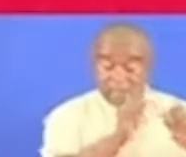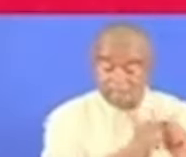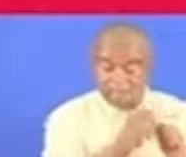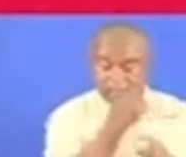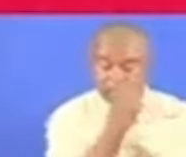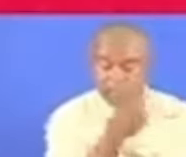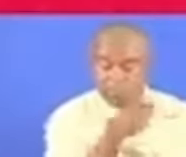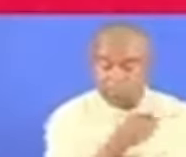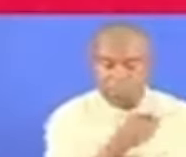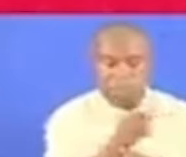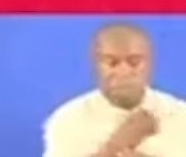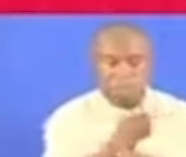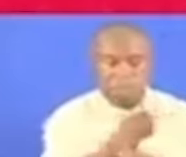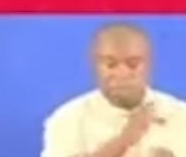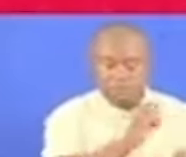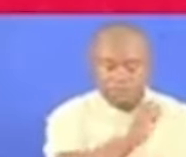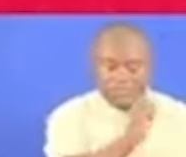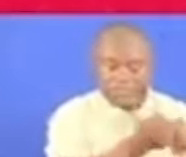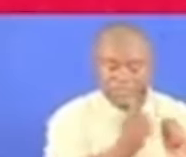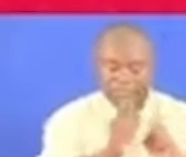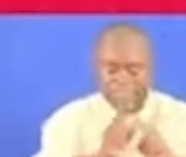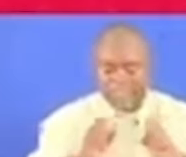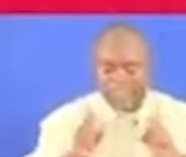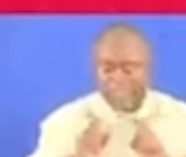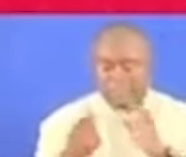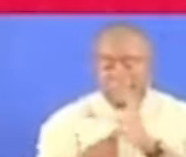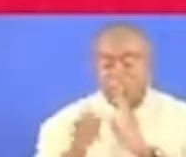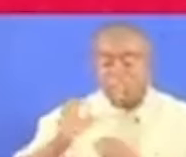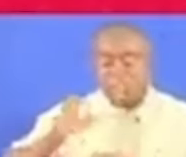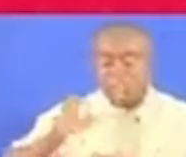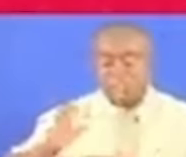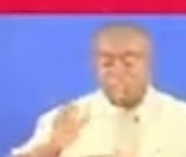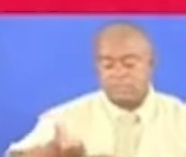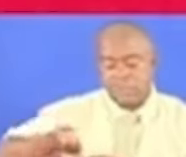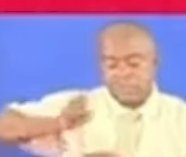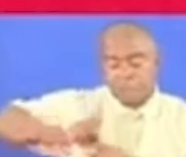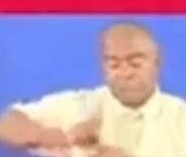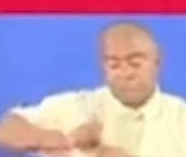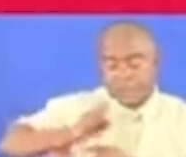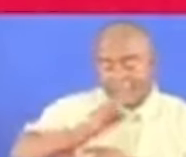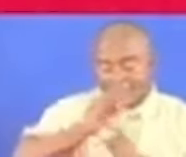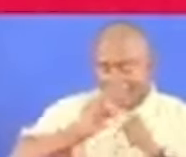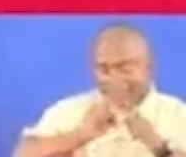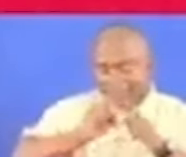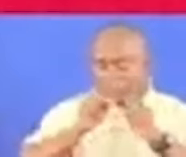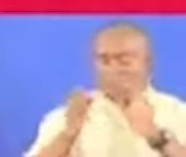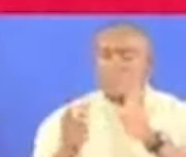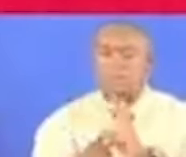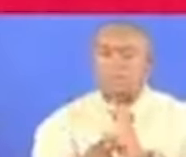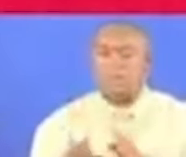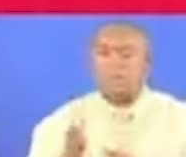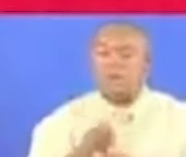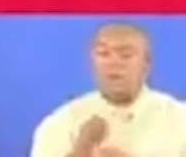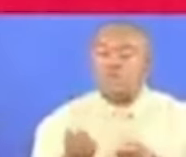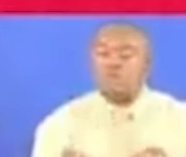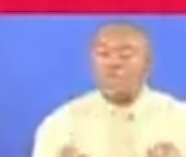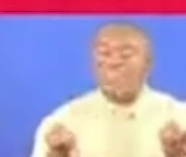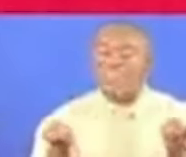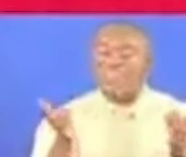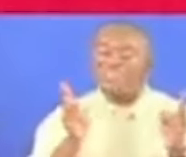ilivet kif cha 6c na kuza kif kidogo cha Saba kwa kuw adh habu Ya shilingi zis